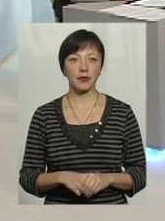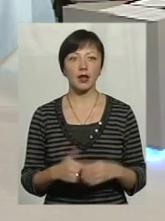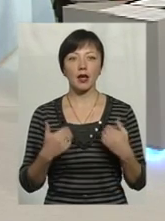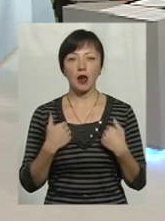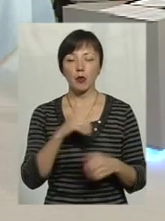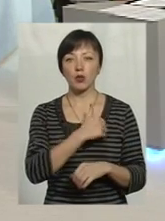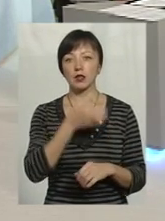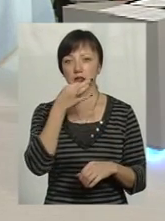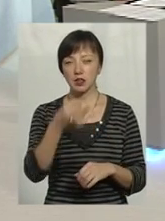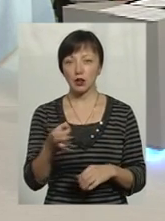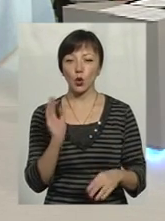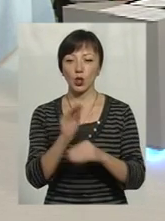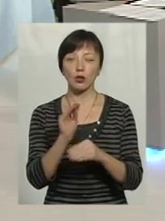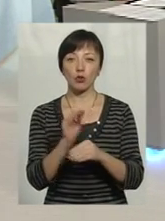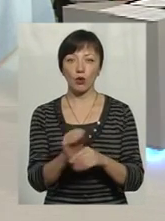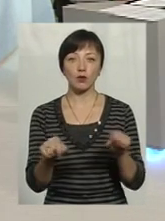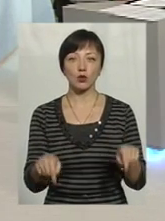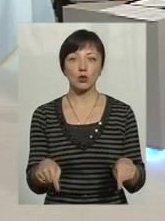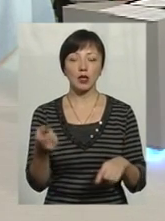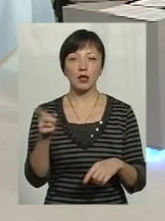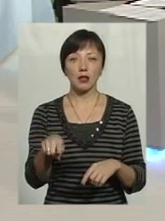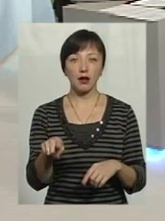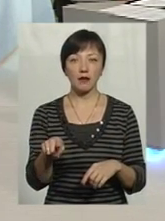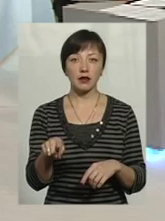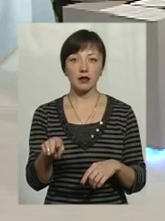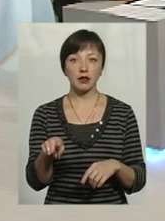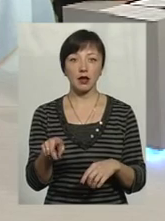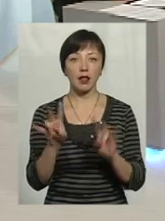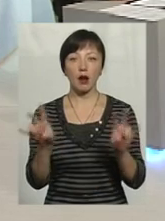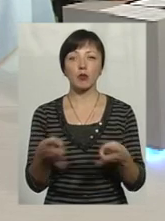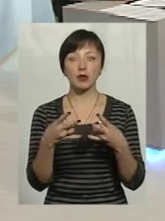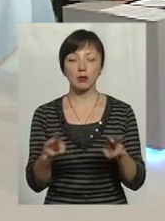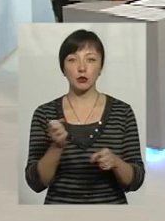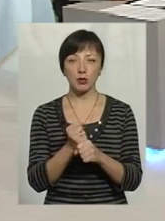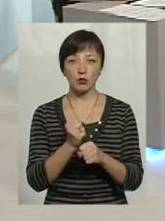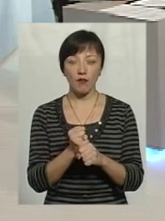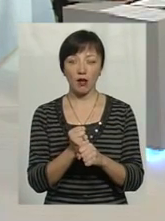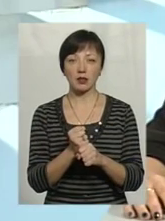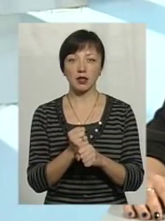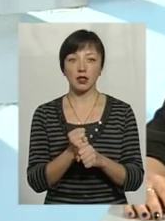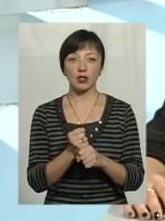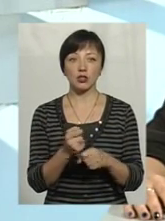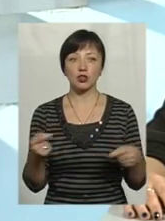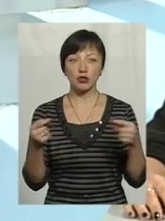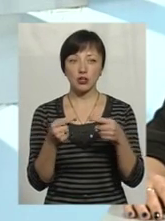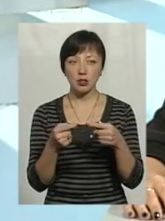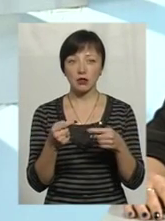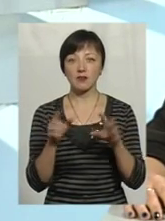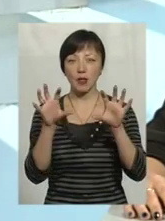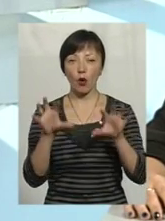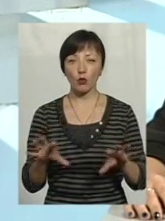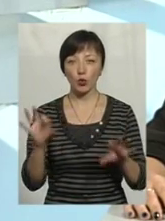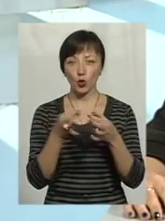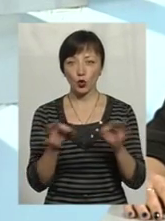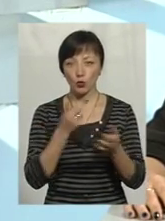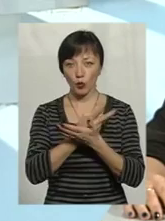хотіла сказати, що, в принципі, додатково тут навіть не потрібно вже працювати, тому що чітко в законі про доступ